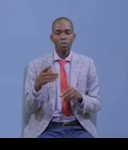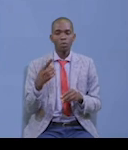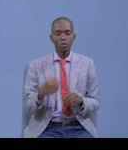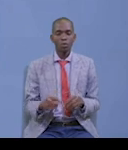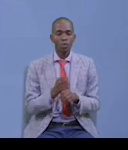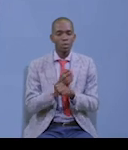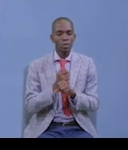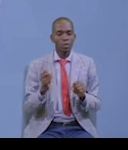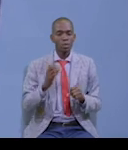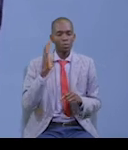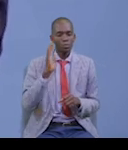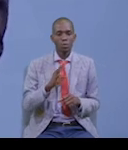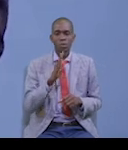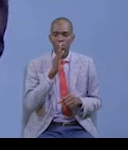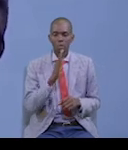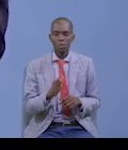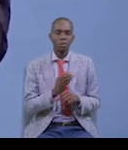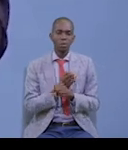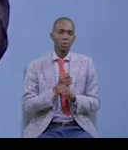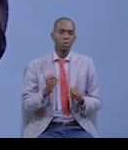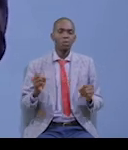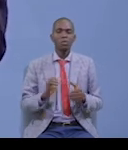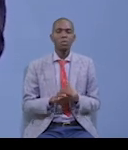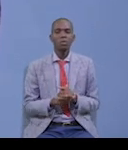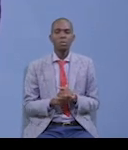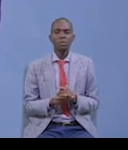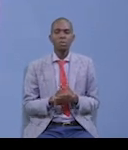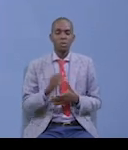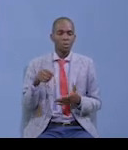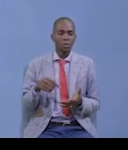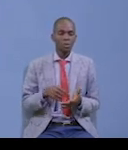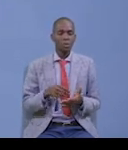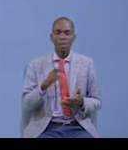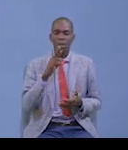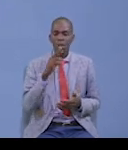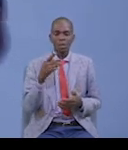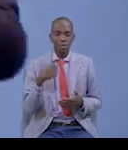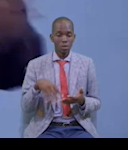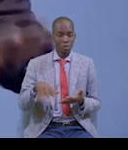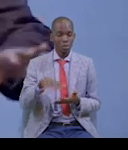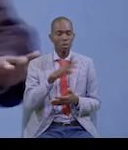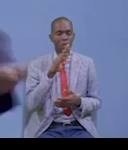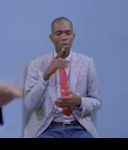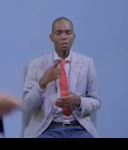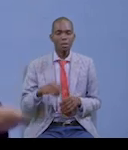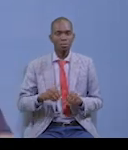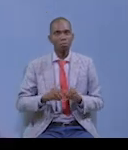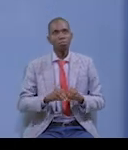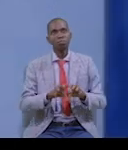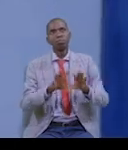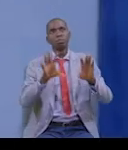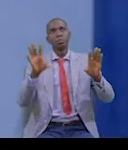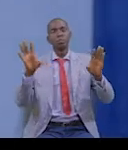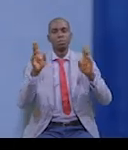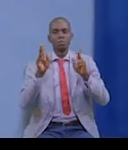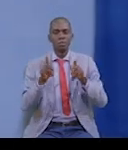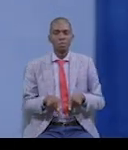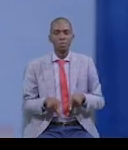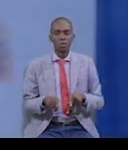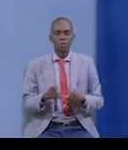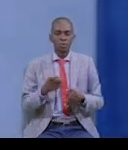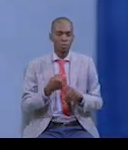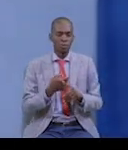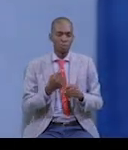నీతిమంతుల మార్గము నీతివంతమైన మార్గం తీర్చబడుతుంది. This is the shining light. ఇది ప్రకాశించే వెలుగు. From the morning